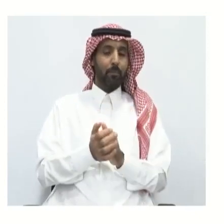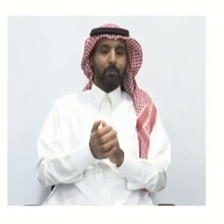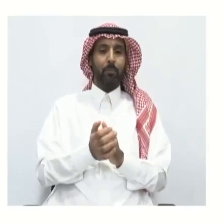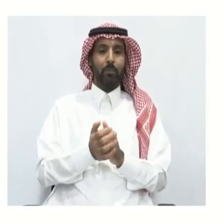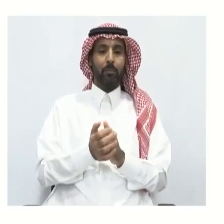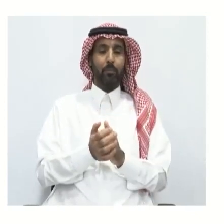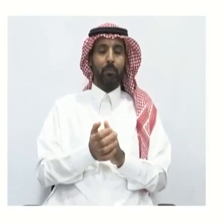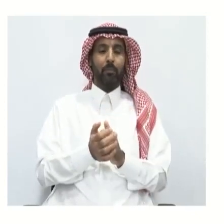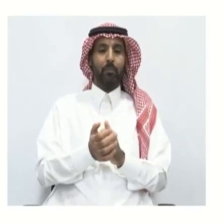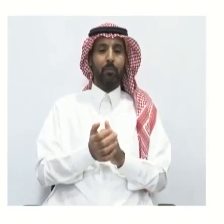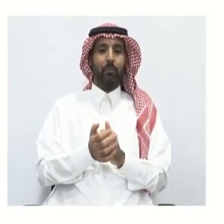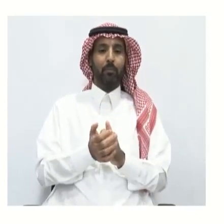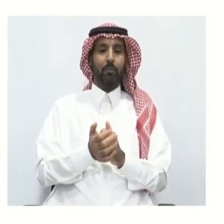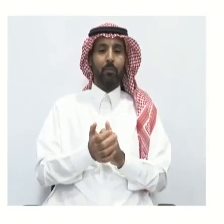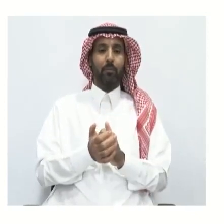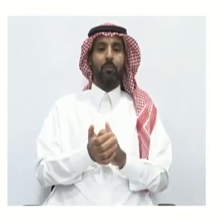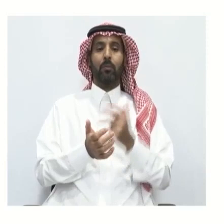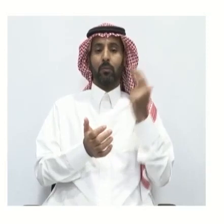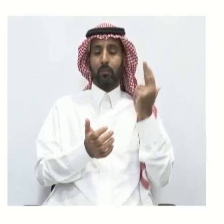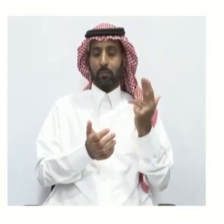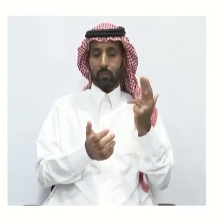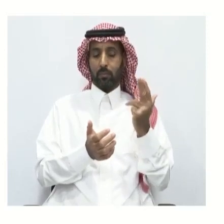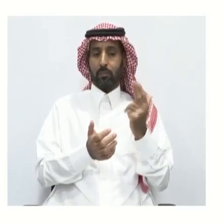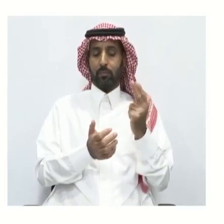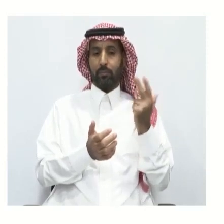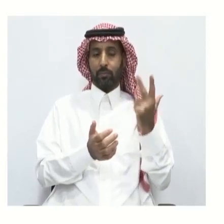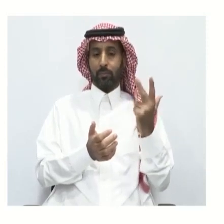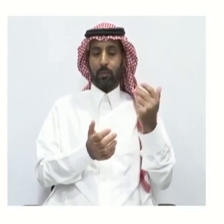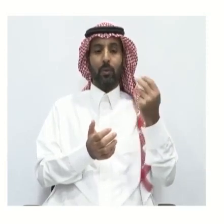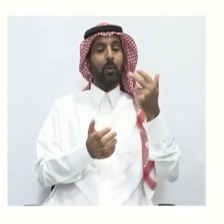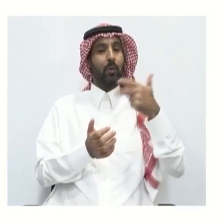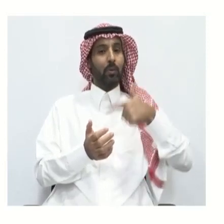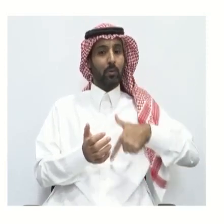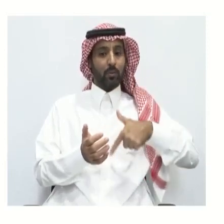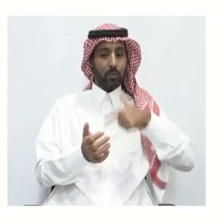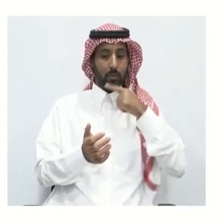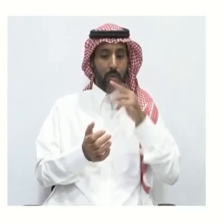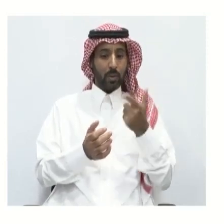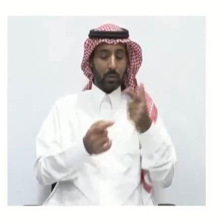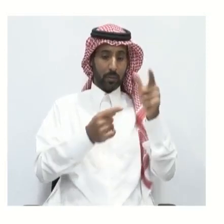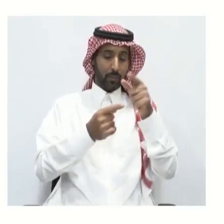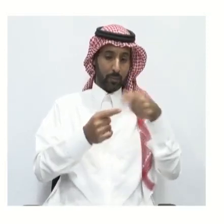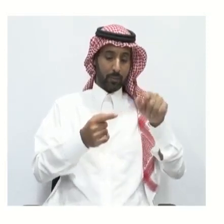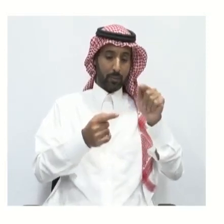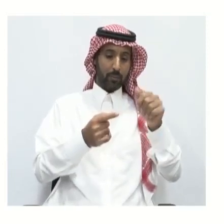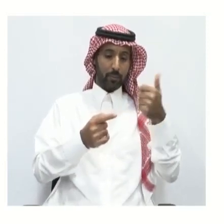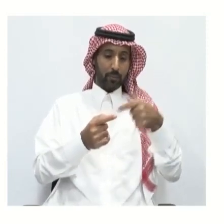لمركب هيدروكسيد الالمنيوم هنا لدي الالمنيوم ذره واحده الهيدروكسيد